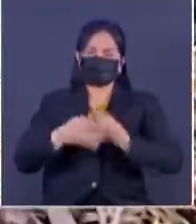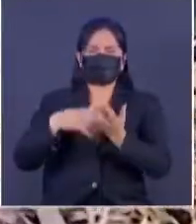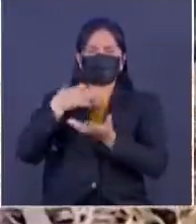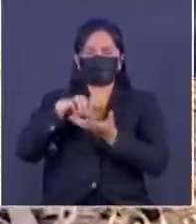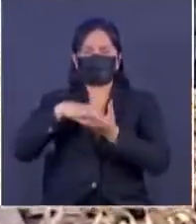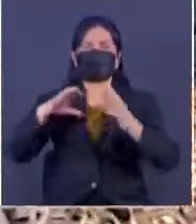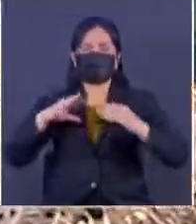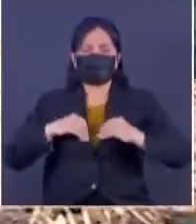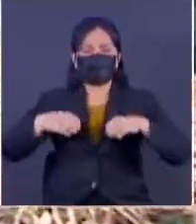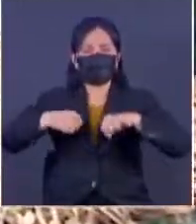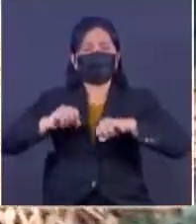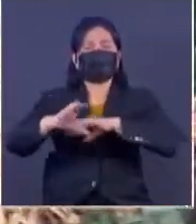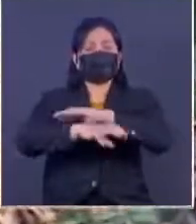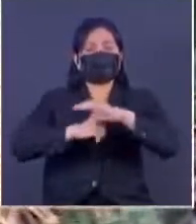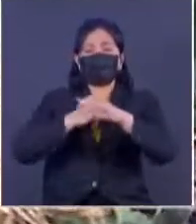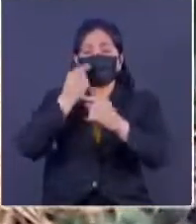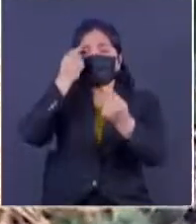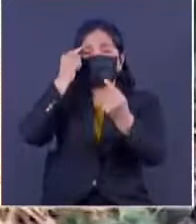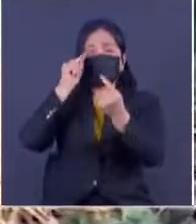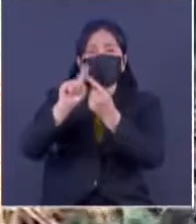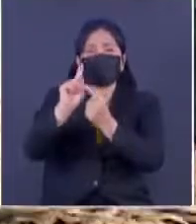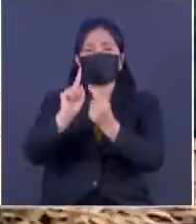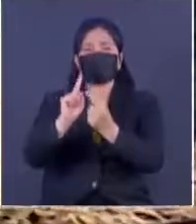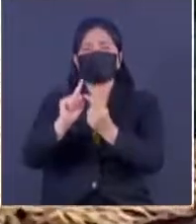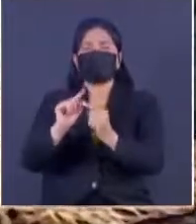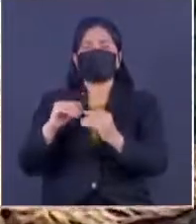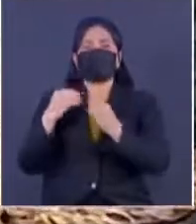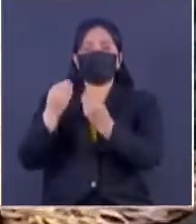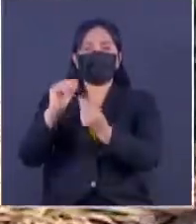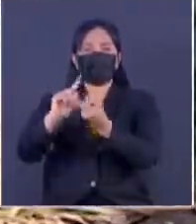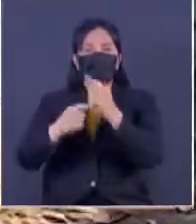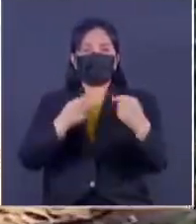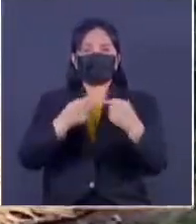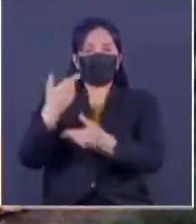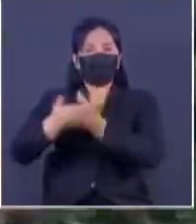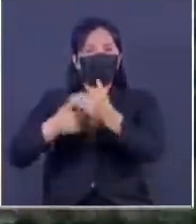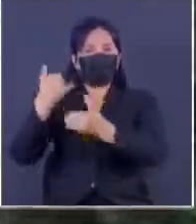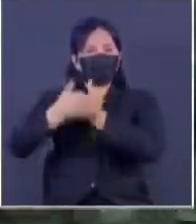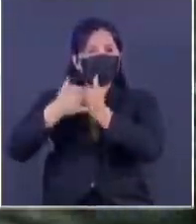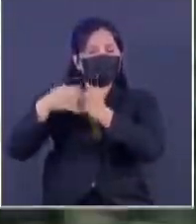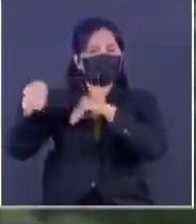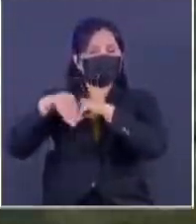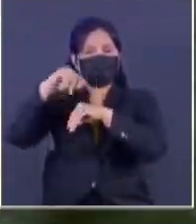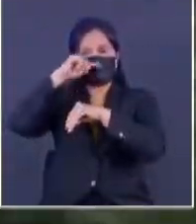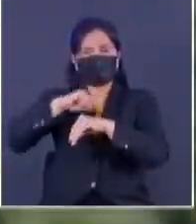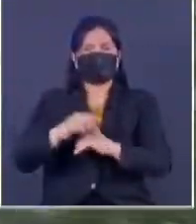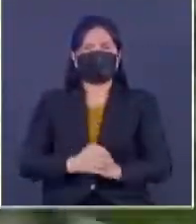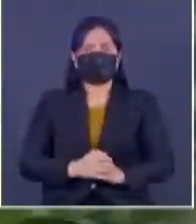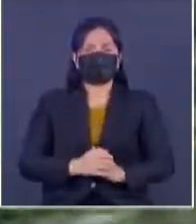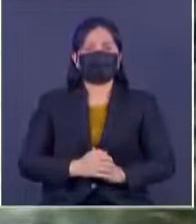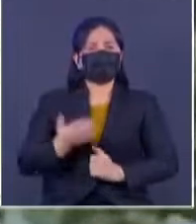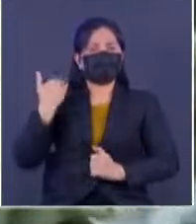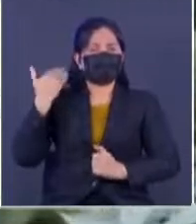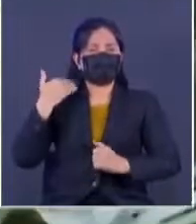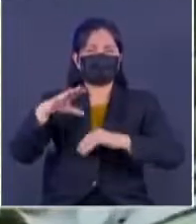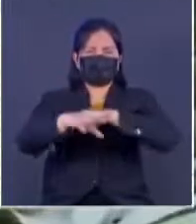ถคันนี้เพื่อที่จะให้เพื่อนเนี่ยส่งไปขายต่อที่ประเทศเพื่อนบ้านครับและก็ยอมรับว่าเคยก่อเหตุขโมยรถจักรยานยน